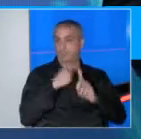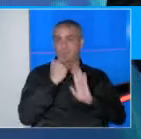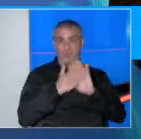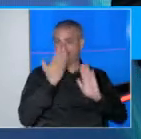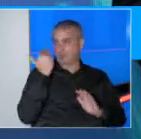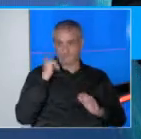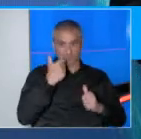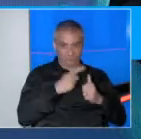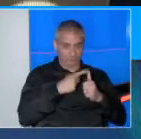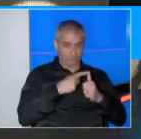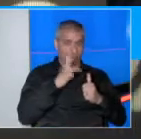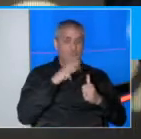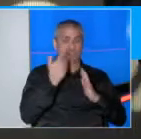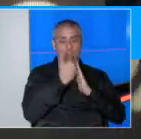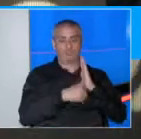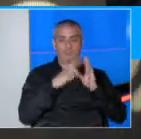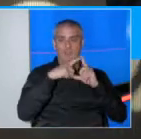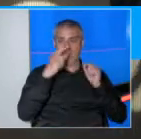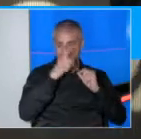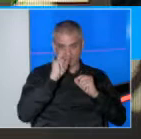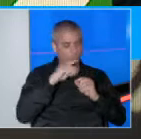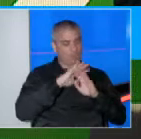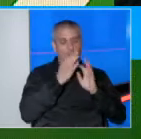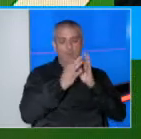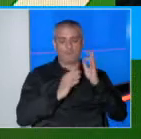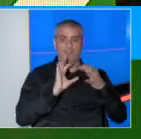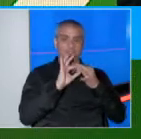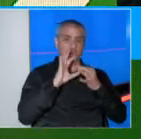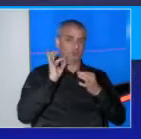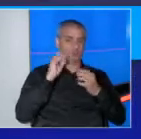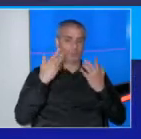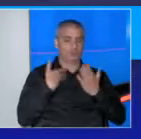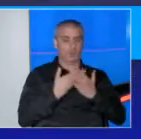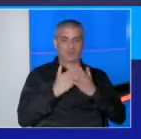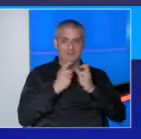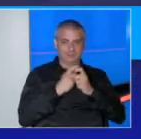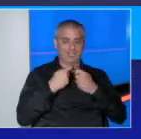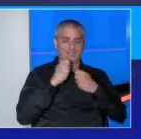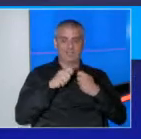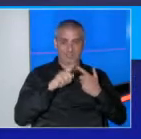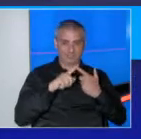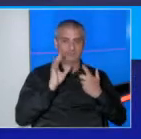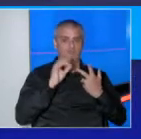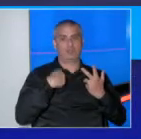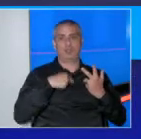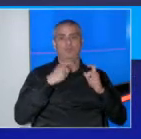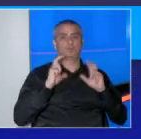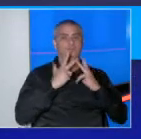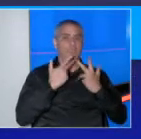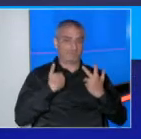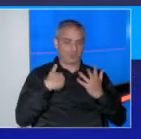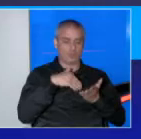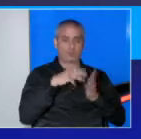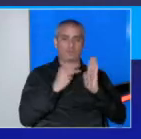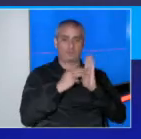שאמרתי, קודם כל, יש את עמוד הטלגרם, שם גם יש את כל פרטי הקשר של יועצי עשייה, חברי הכנסת ושלנו צוות עשייה.